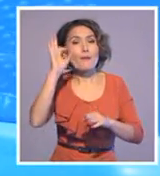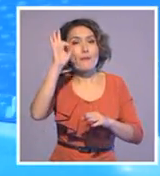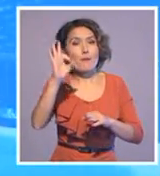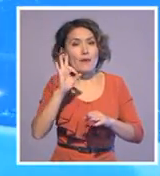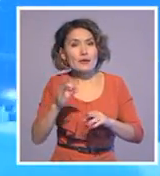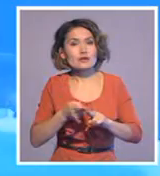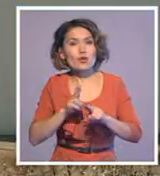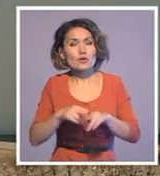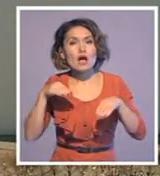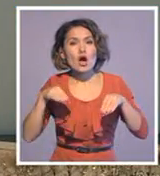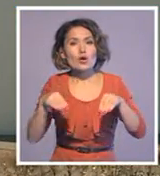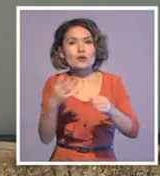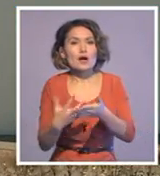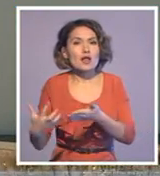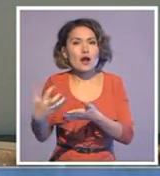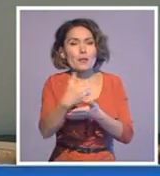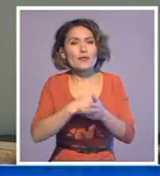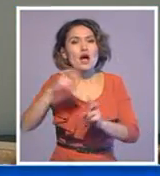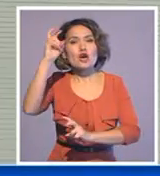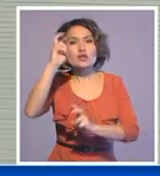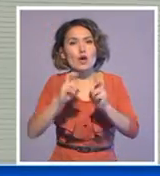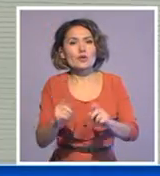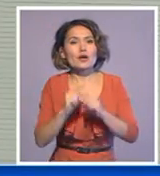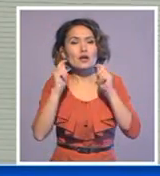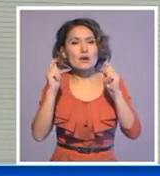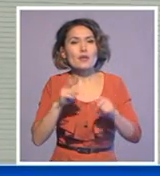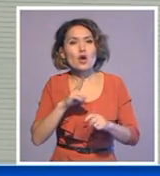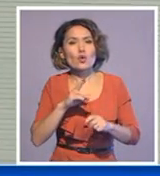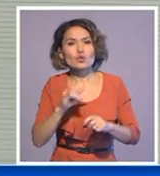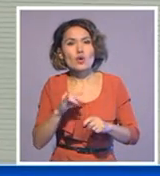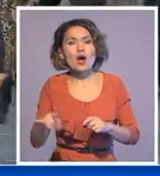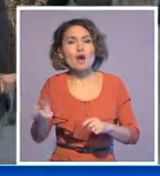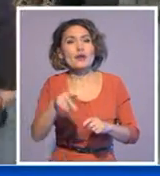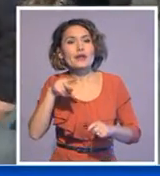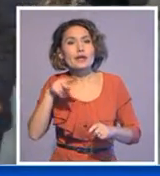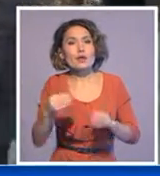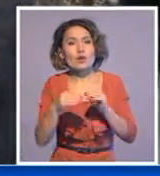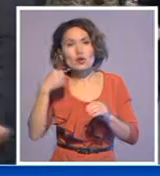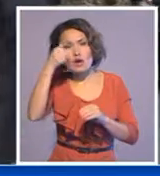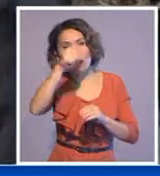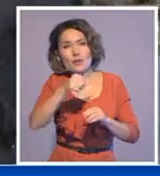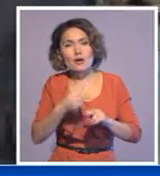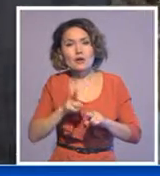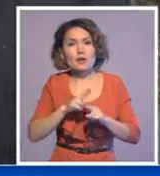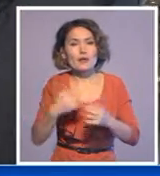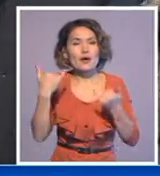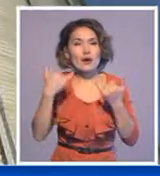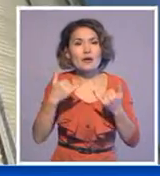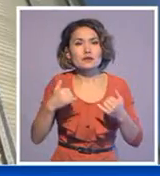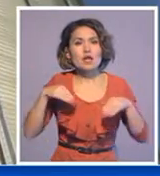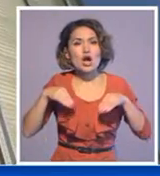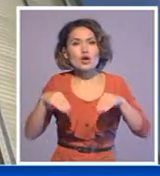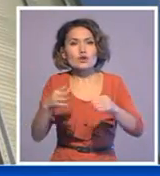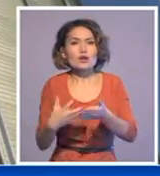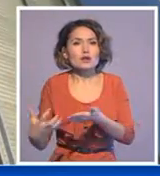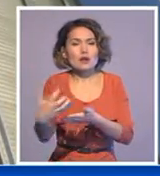бұл аймаққа осынау дақылды өңдейтін зауыт ауадай қажет. Ал Көксу ауданында 2010 жылы ашылған соя зауыты жобалық қуатына жетіп,